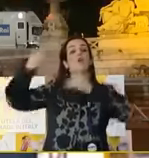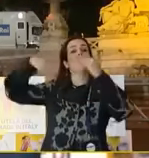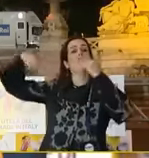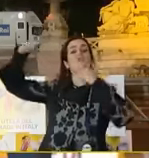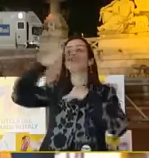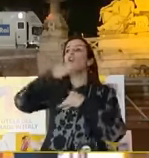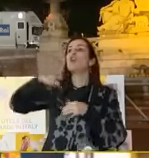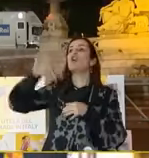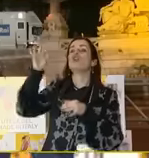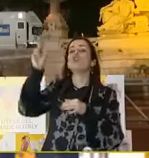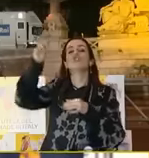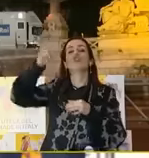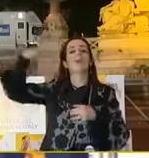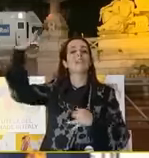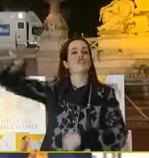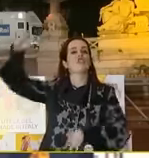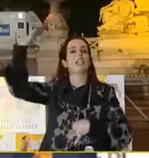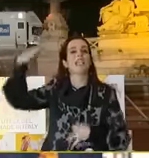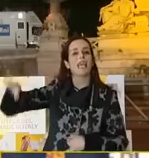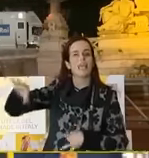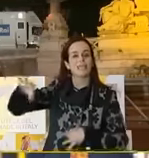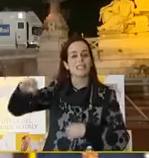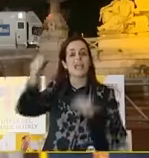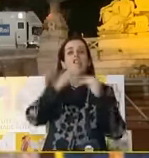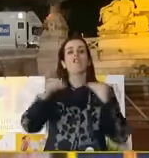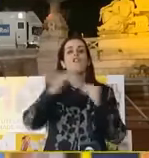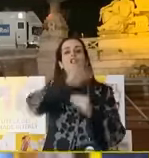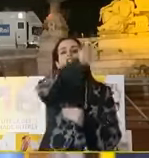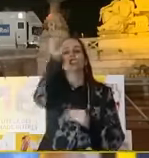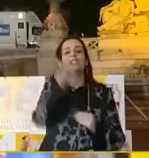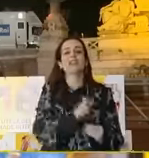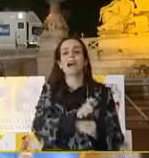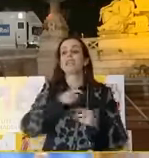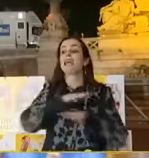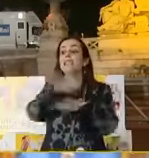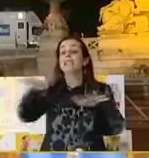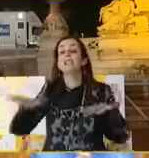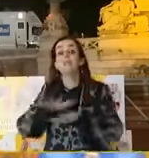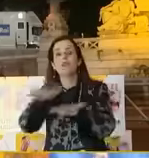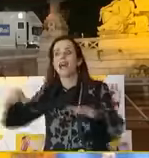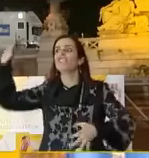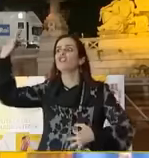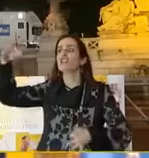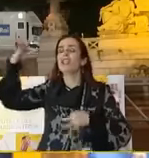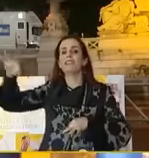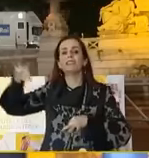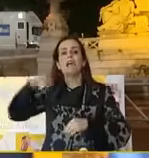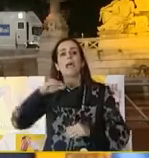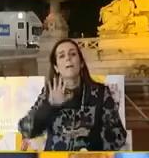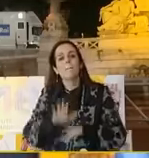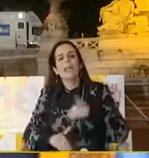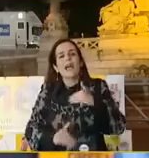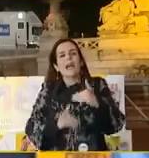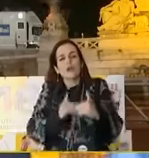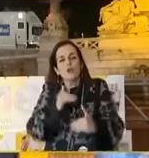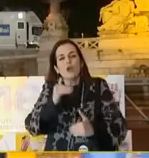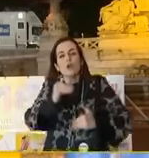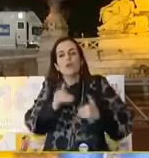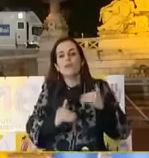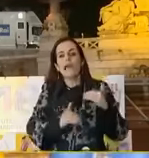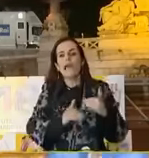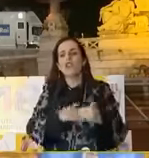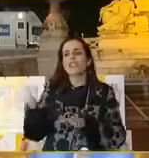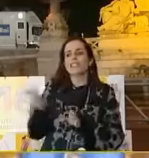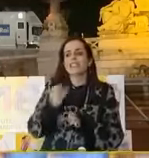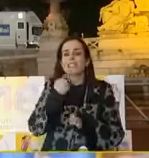il Made in Italy, come il mare, come l'accoglienza. Piano piano siamo stati trattati come quelli che, no, me devi stare un pochino più